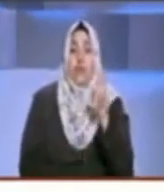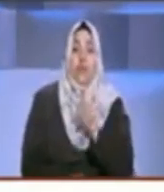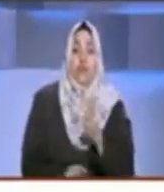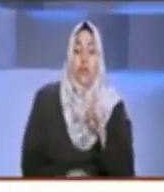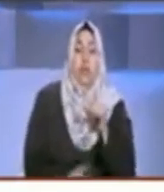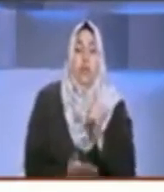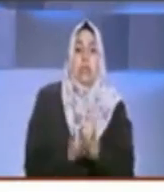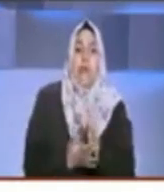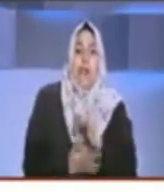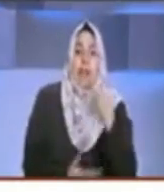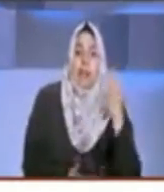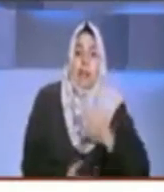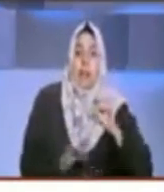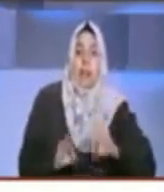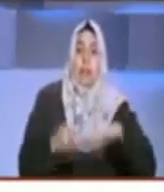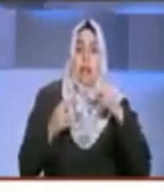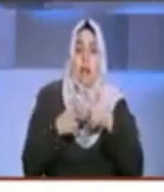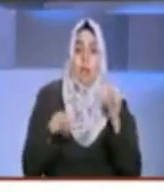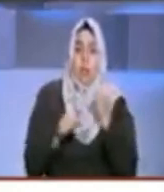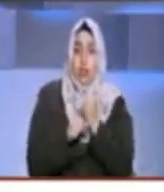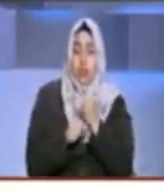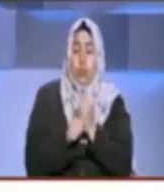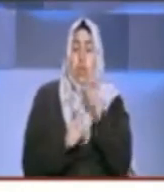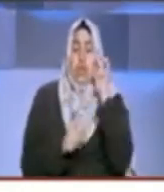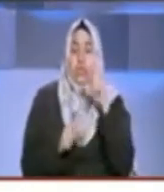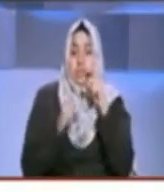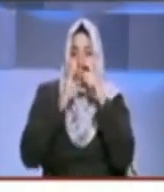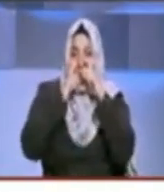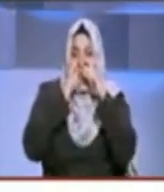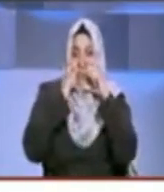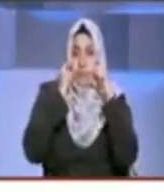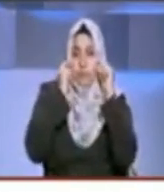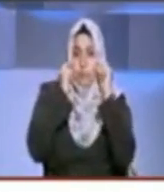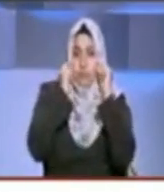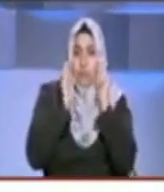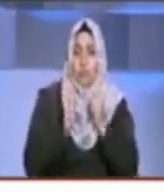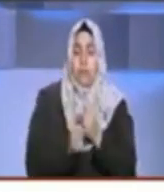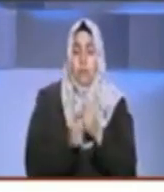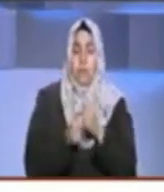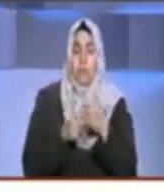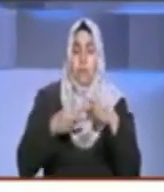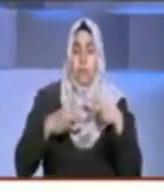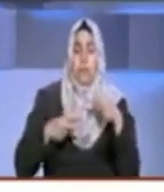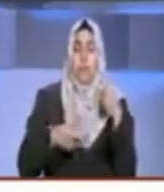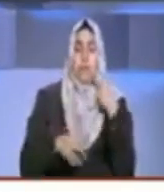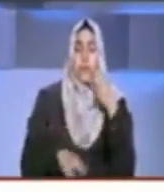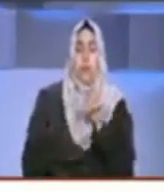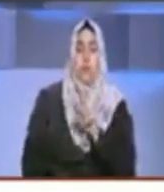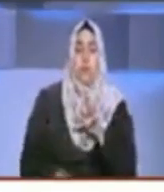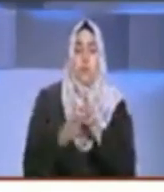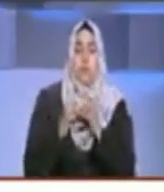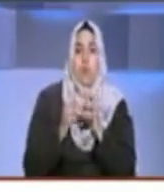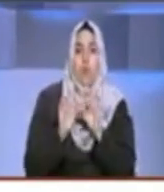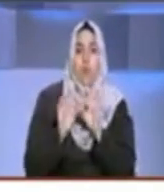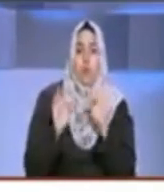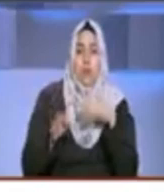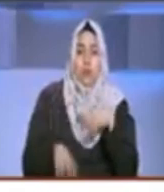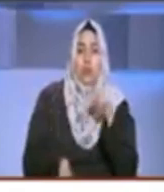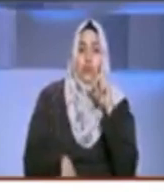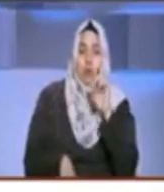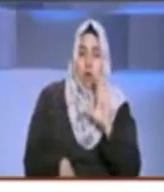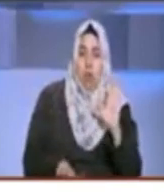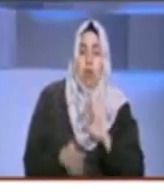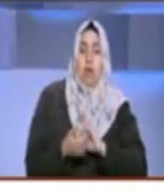ضروره حتميه طالما هفتح الاقتصاد ان يتم ارتداء الكمامه. اخيرا دكتور اسلام، مساله اننا اذا ما باذن الله قدر لنا